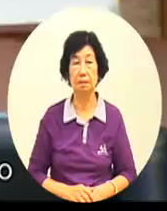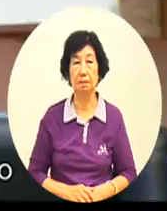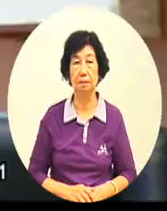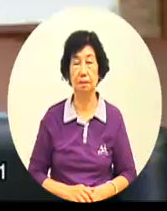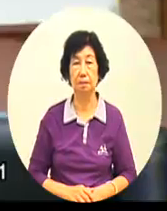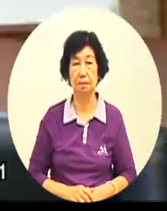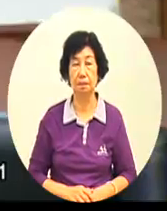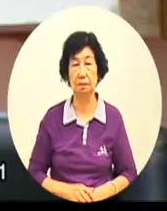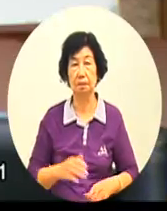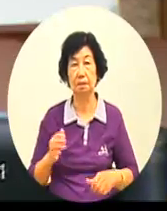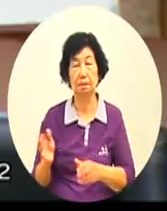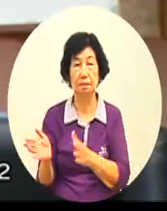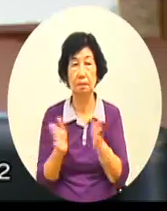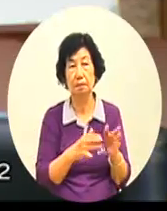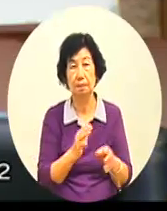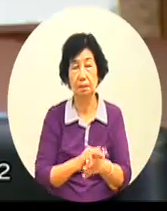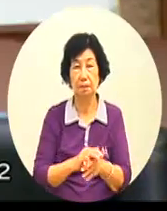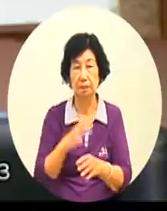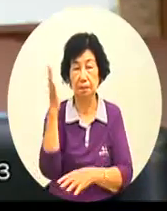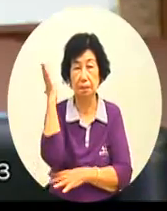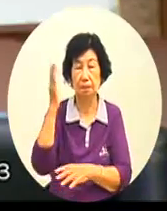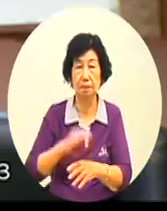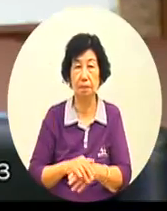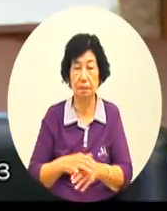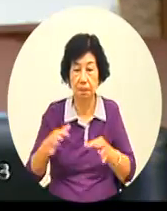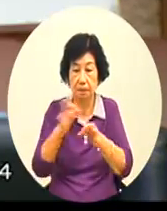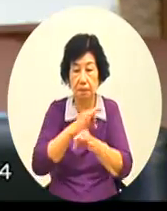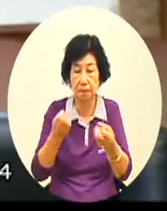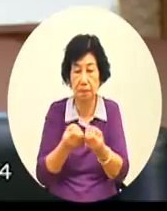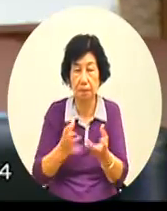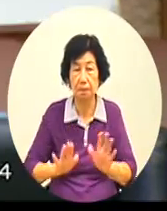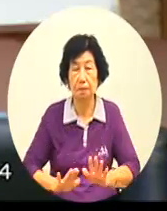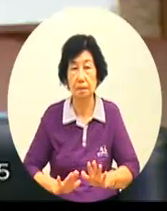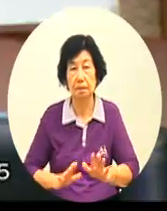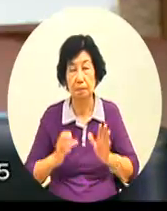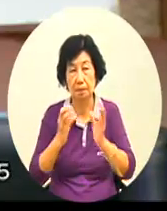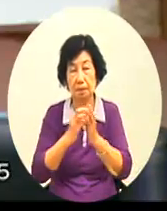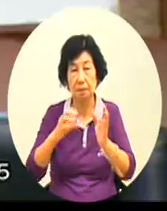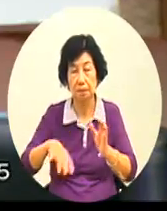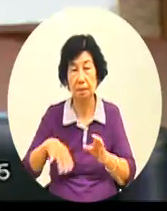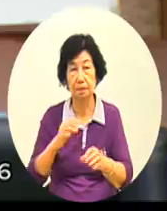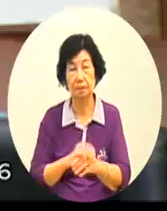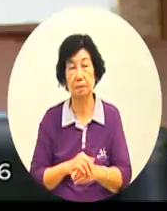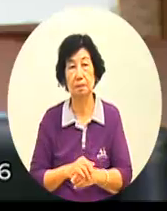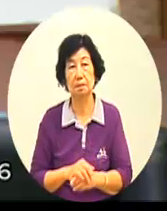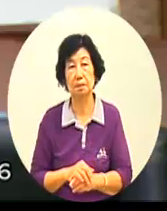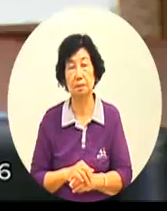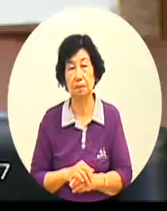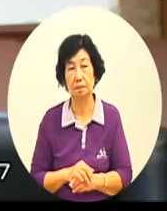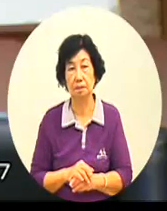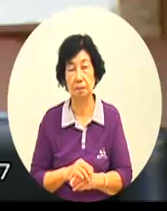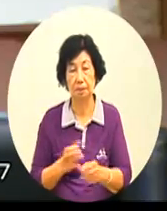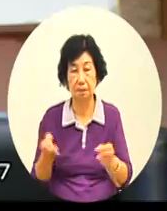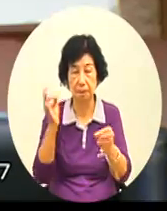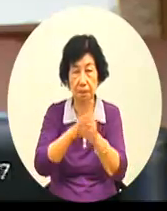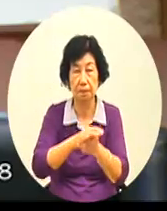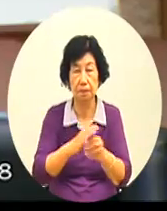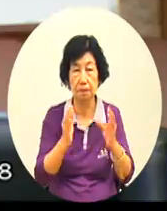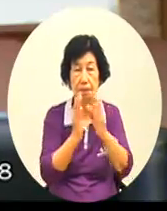再过来，我们市政府的经发局也补助我们桃园区公